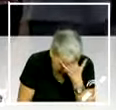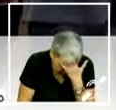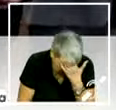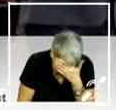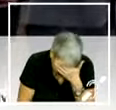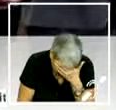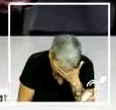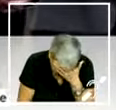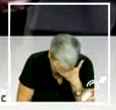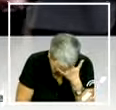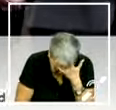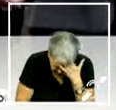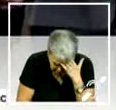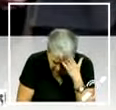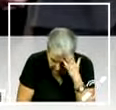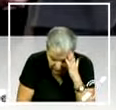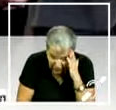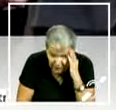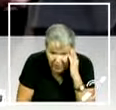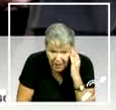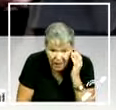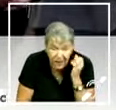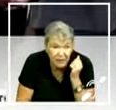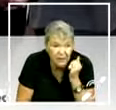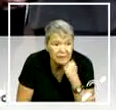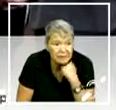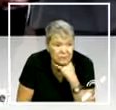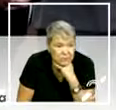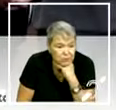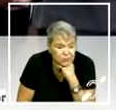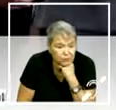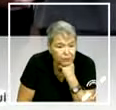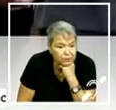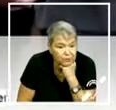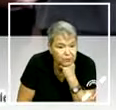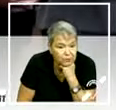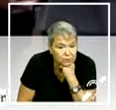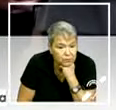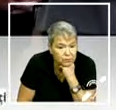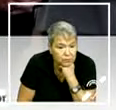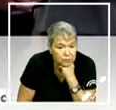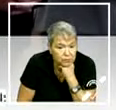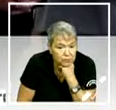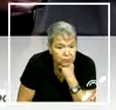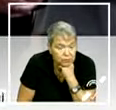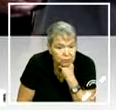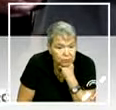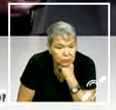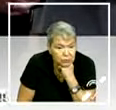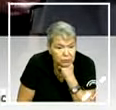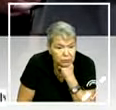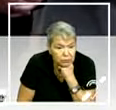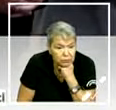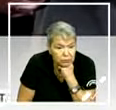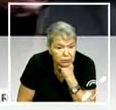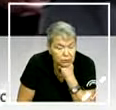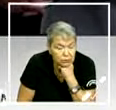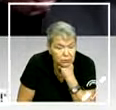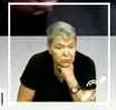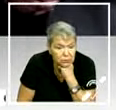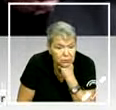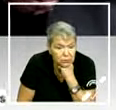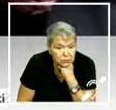still there is a place for Russian terrorists, it's a question not to me, I think it's a question to all the